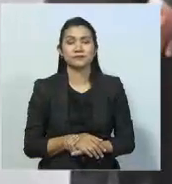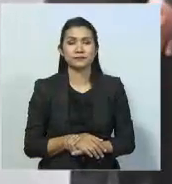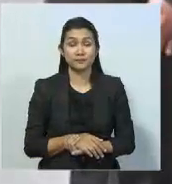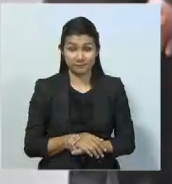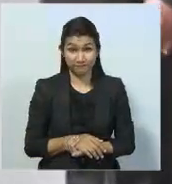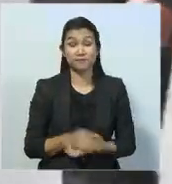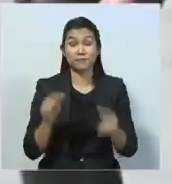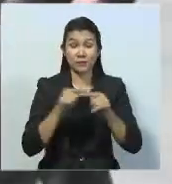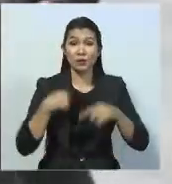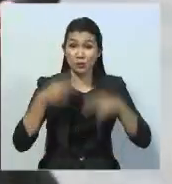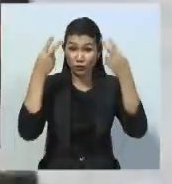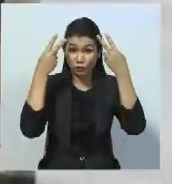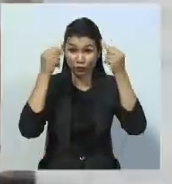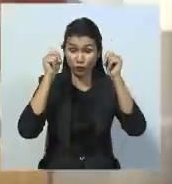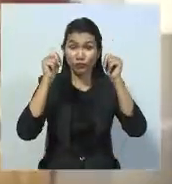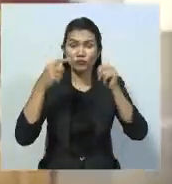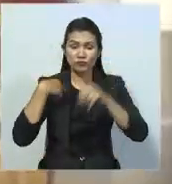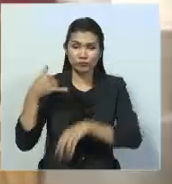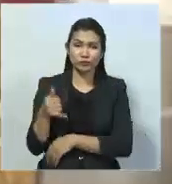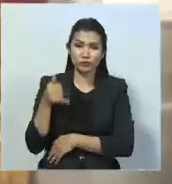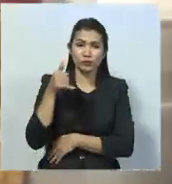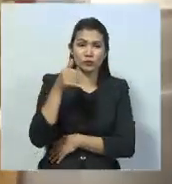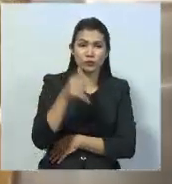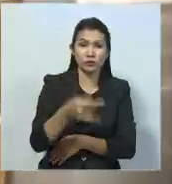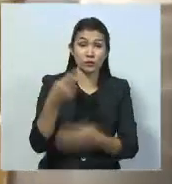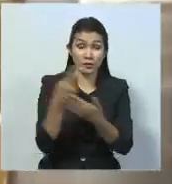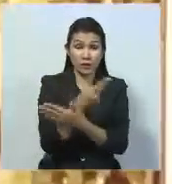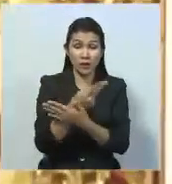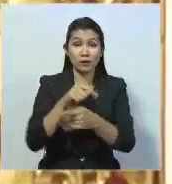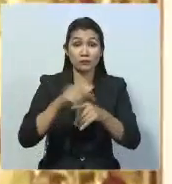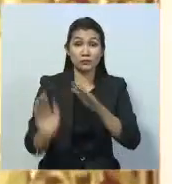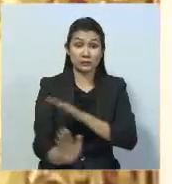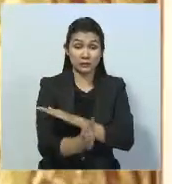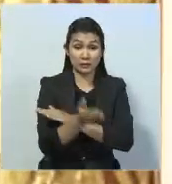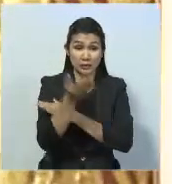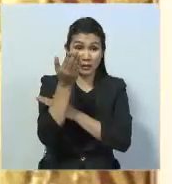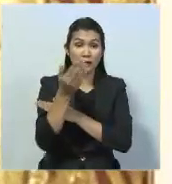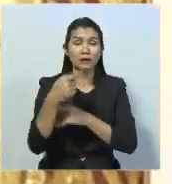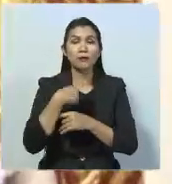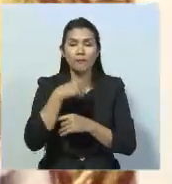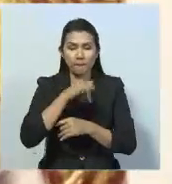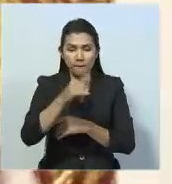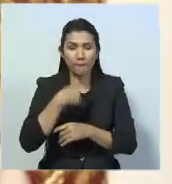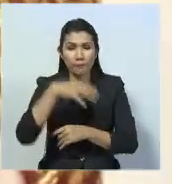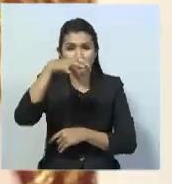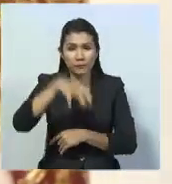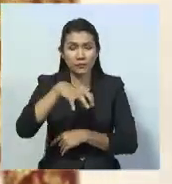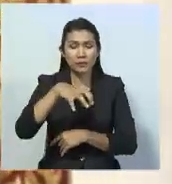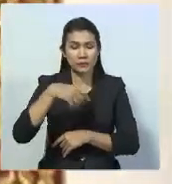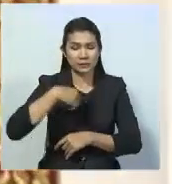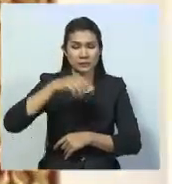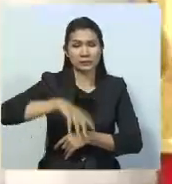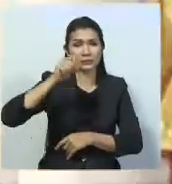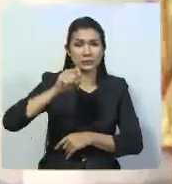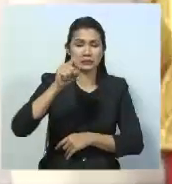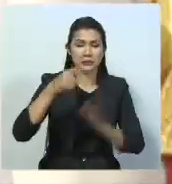พลเอกประยุทธ์จันทร์โอชานายกรัฐมนตรีค่ะเดินทางถึงจังหวัดกาญจนบุรีตั้งแต่ช่วงเช้าค่ะโดยเข้าสักการะศาลหลักเมือง